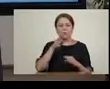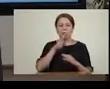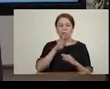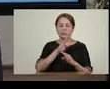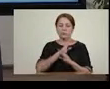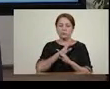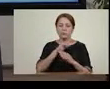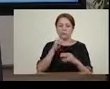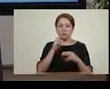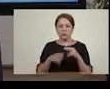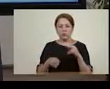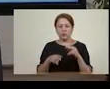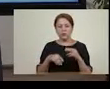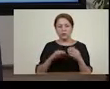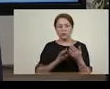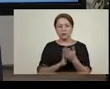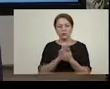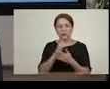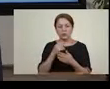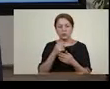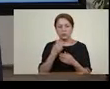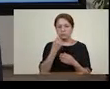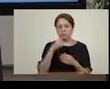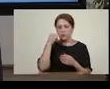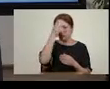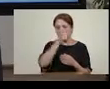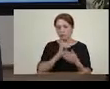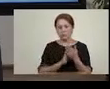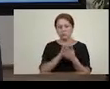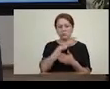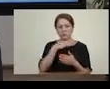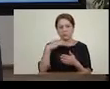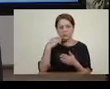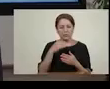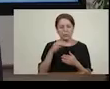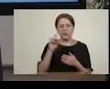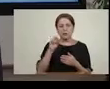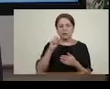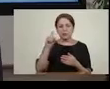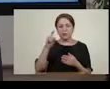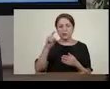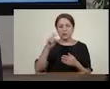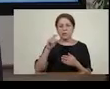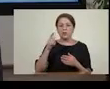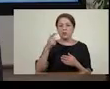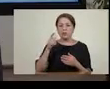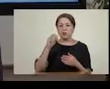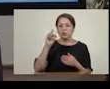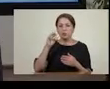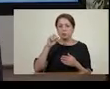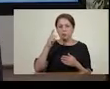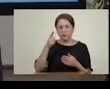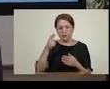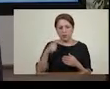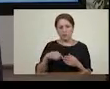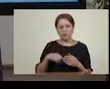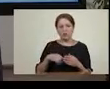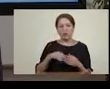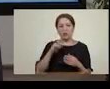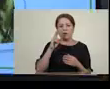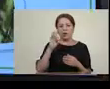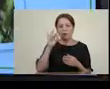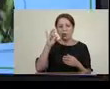ko'prog'ini 1 yillik o'simliklar tashkil etadi. Masalan, jag'jag, qora tuzum kabi o'simliklar shular